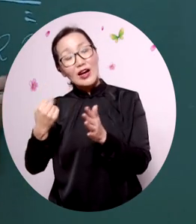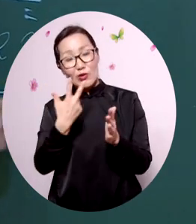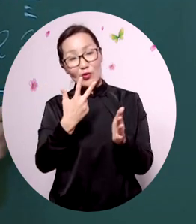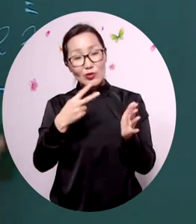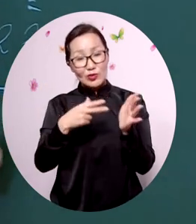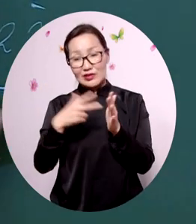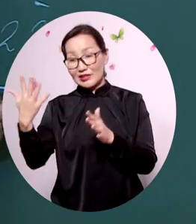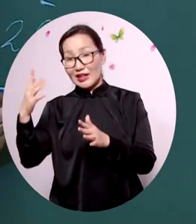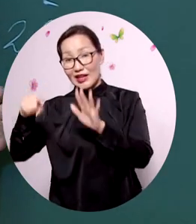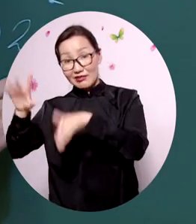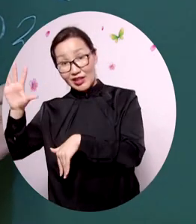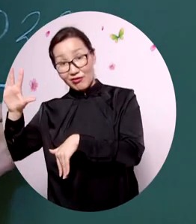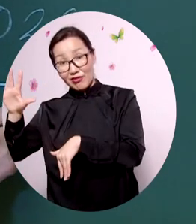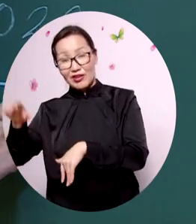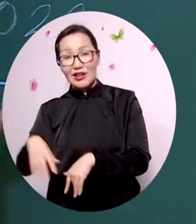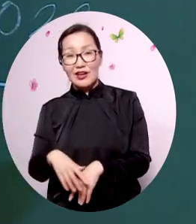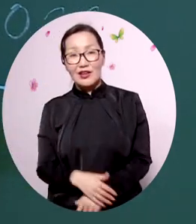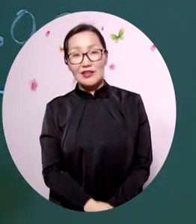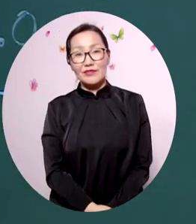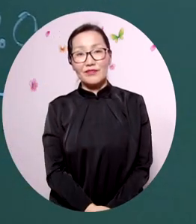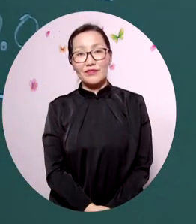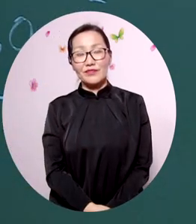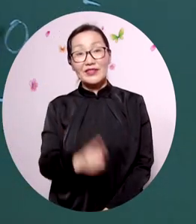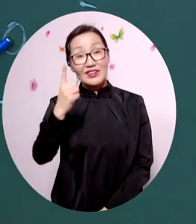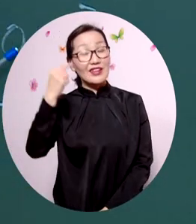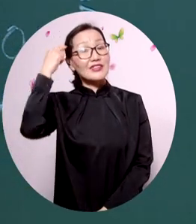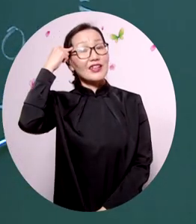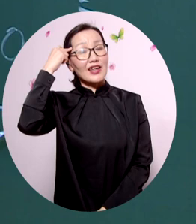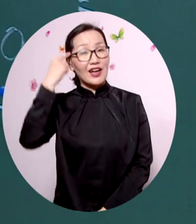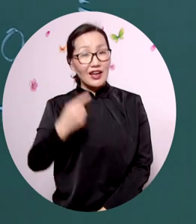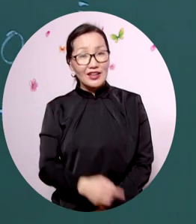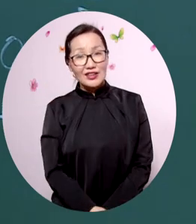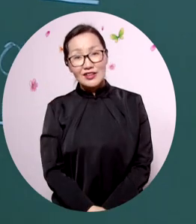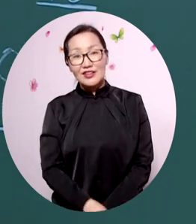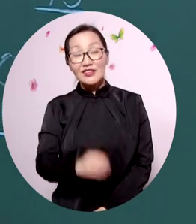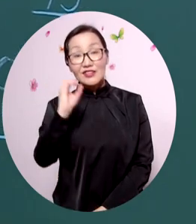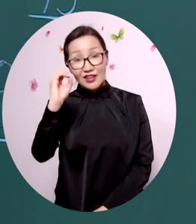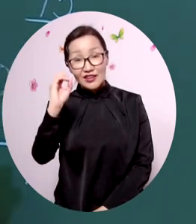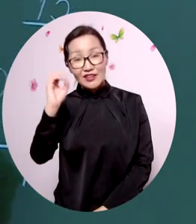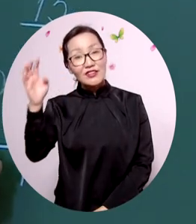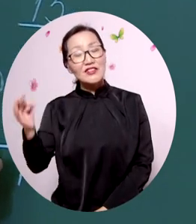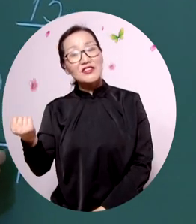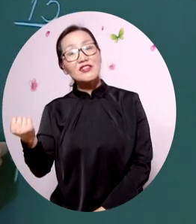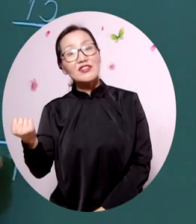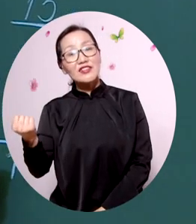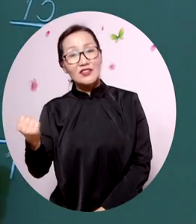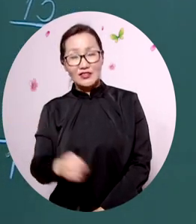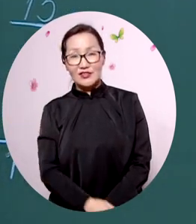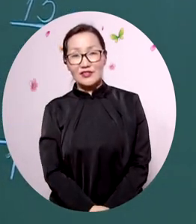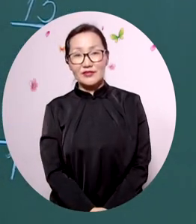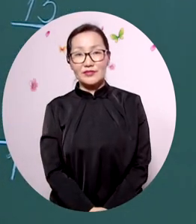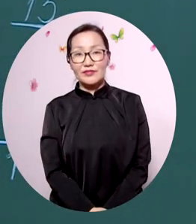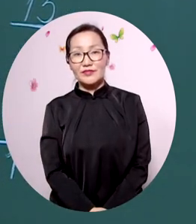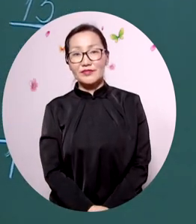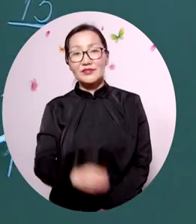саналаа 2 5-ийн 10 11. Нэгээ саналаа тэг нь 5-ийн тэг. Сансан нэгтээ